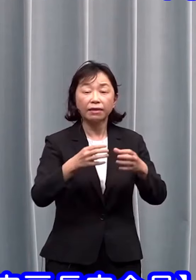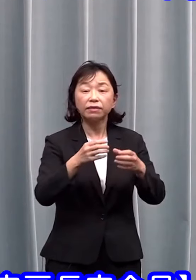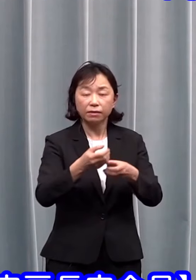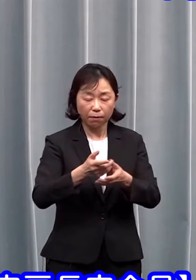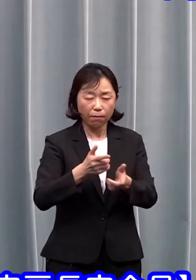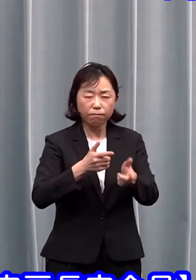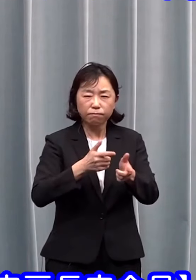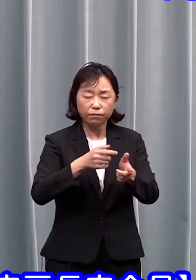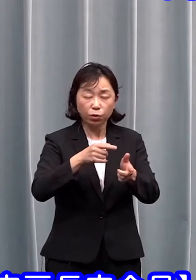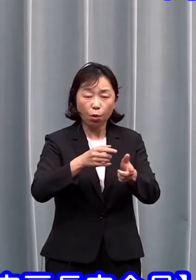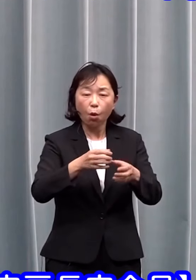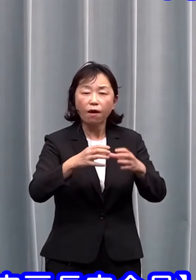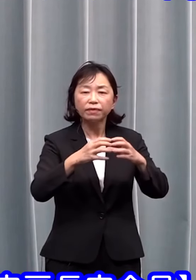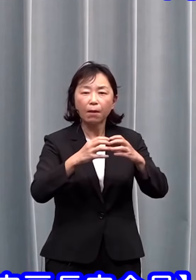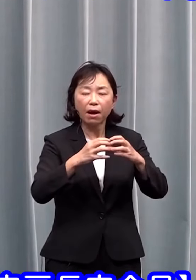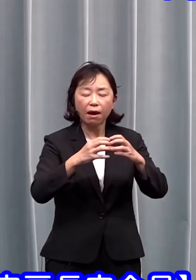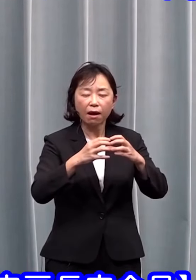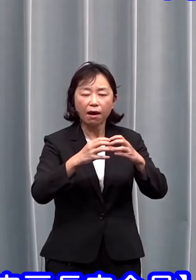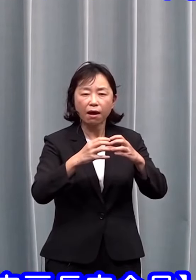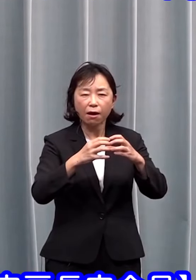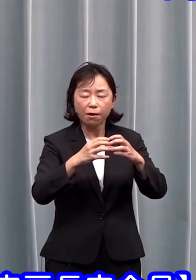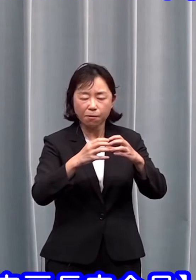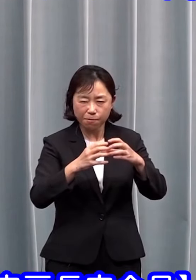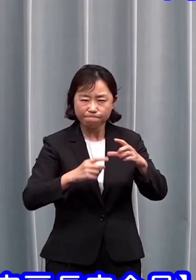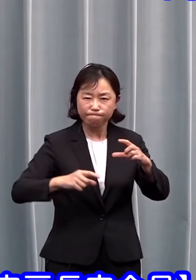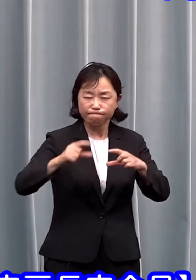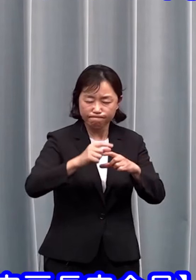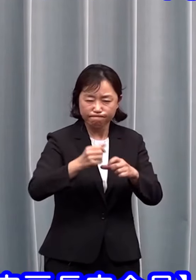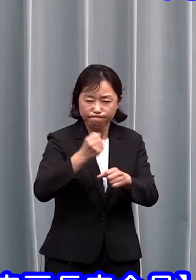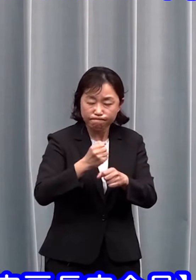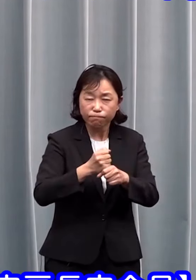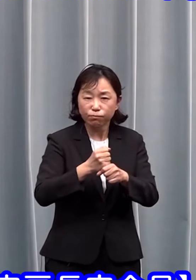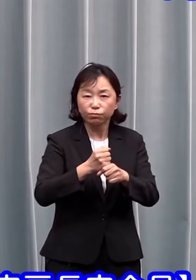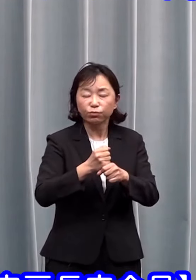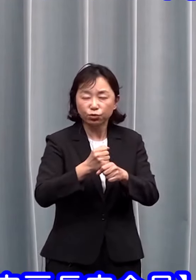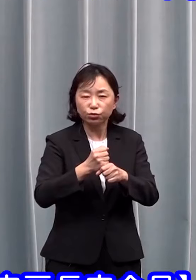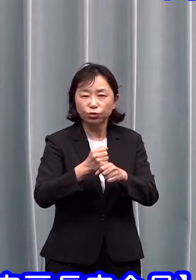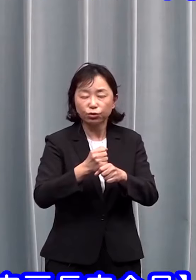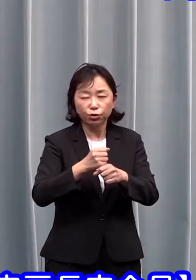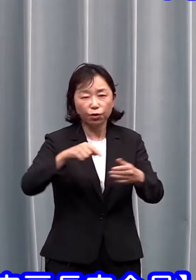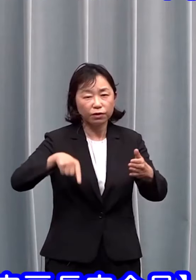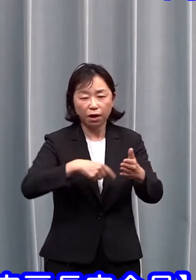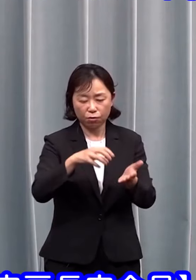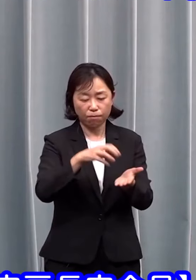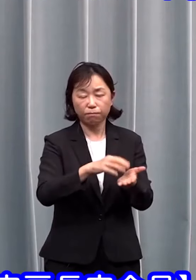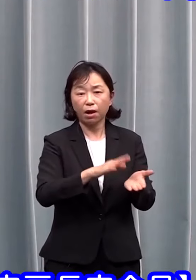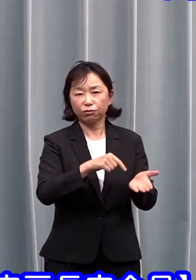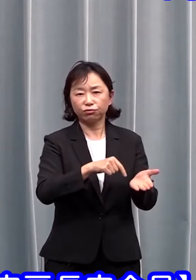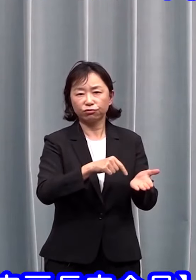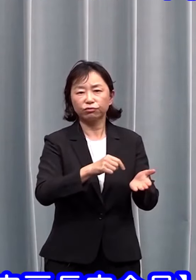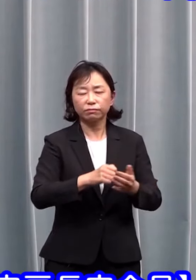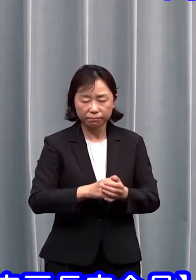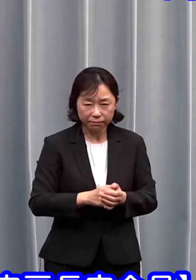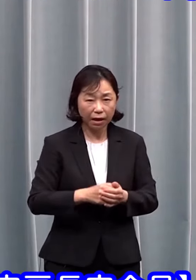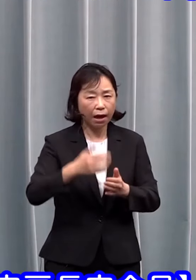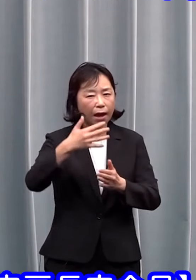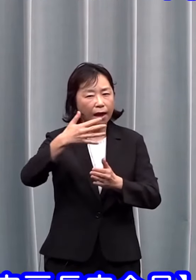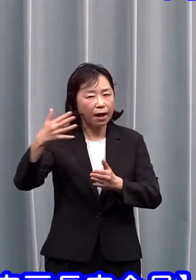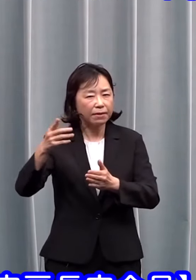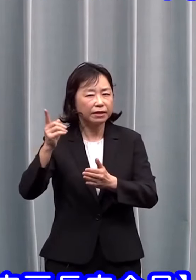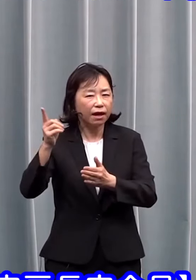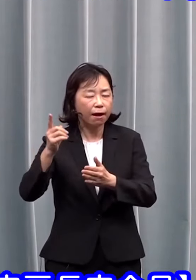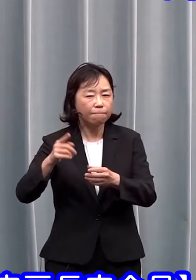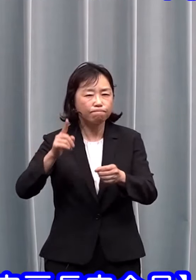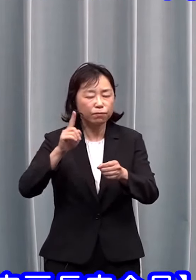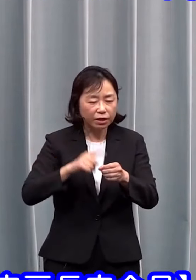、これも来月の首脳会談で連携強化のために検討しているという報道が出ました。武器をアメリカのために増産